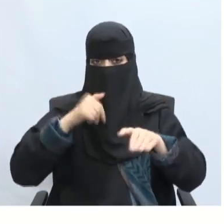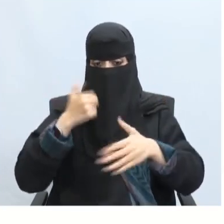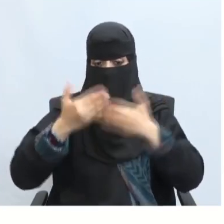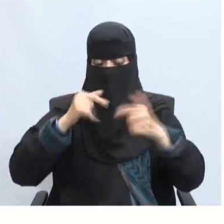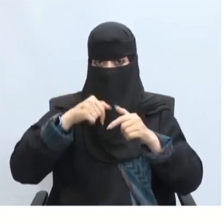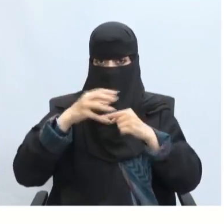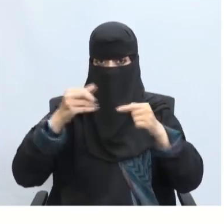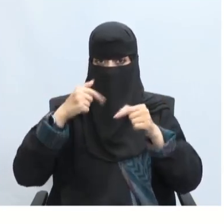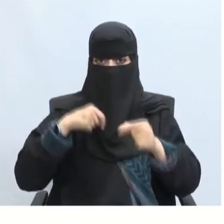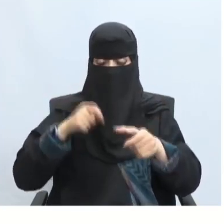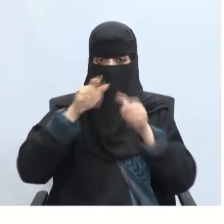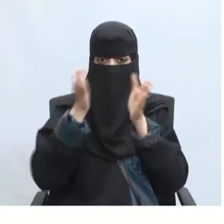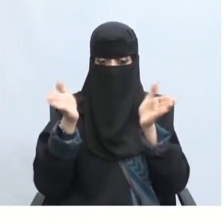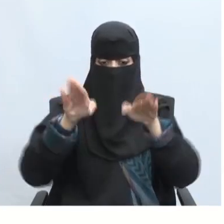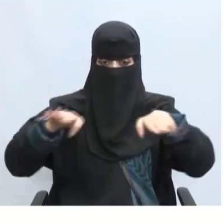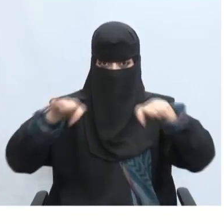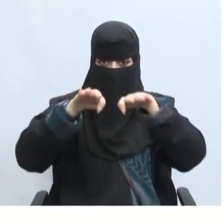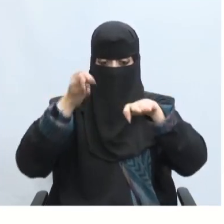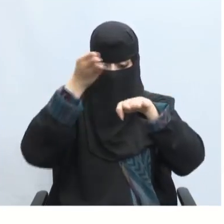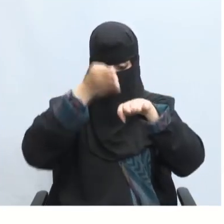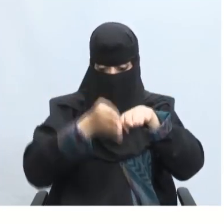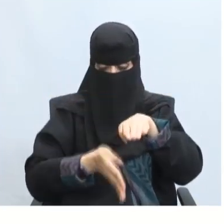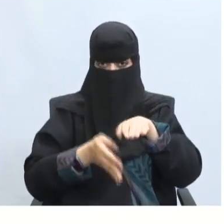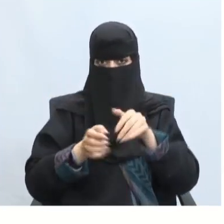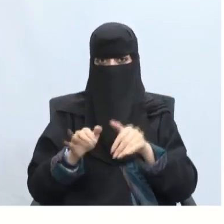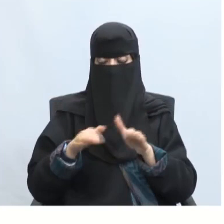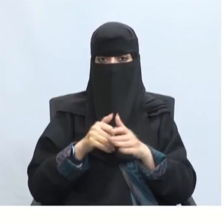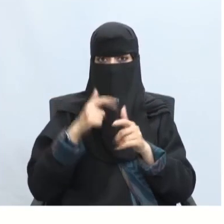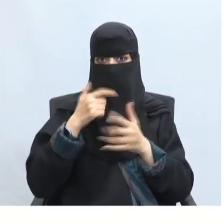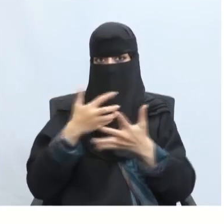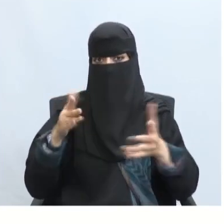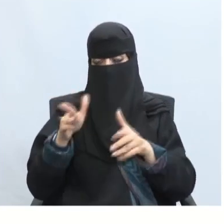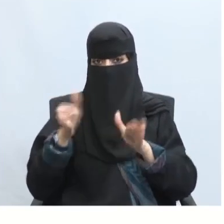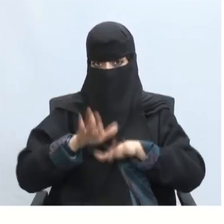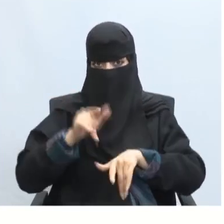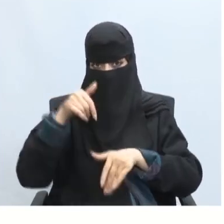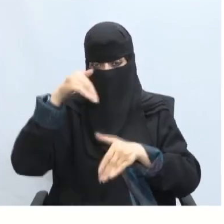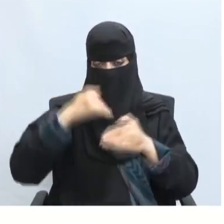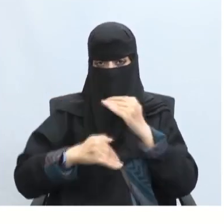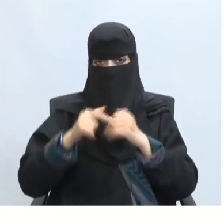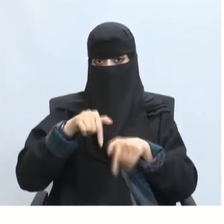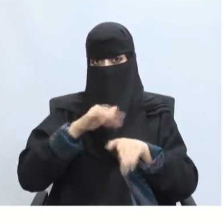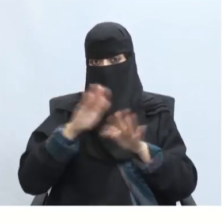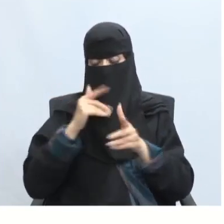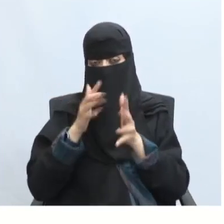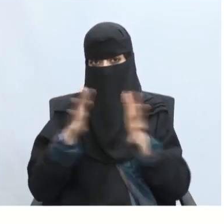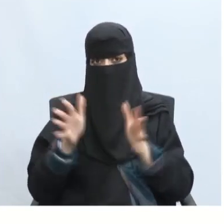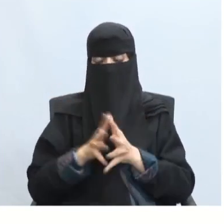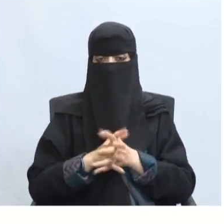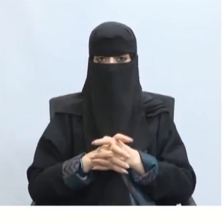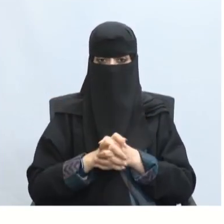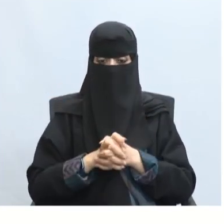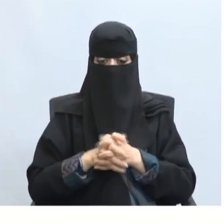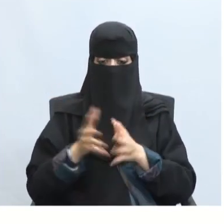طرح حيث تلتقي صفيحتين معا وتغوص ذات الكثافه الاكبر تحت الاخرى ذات الكثافه